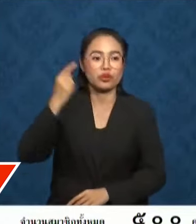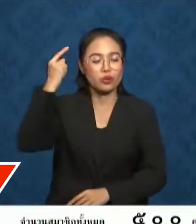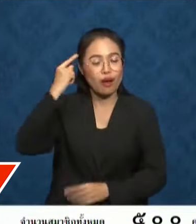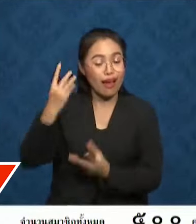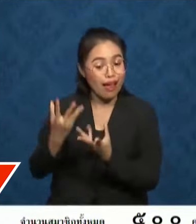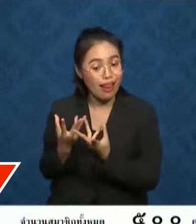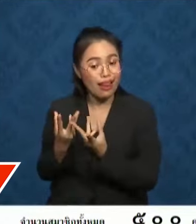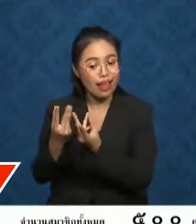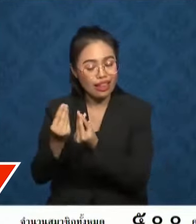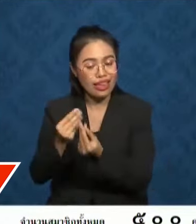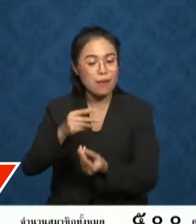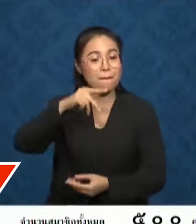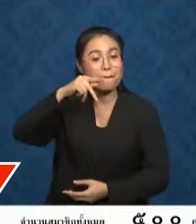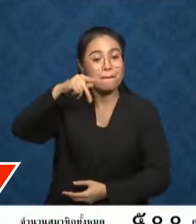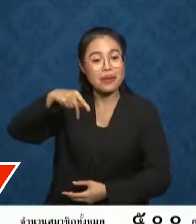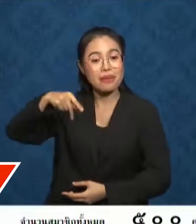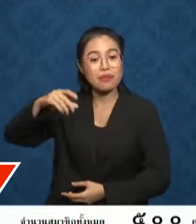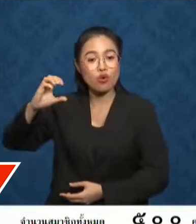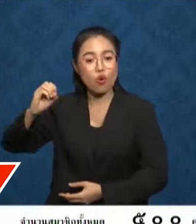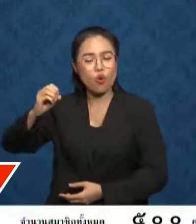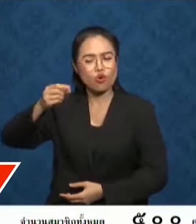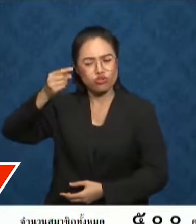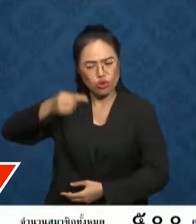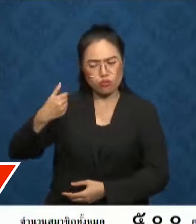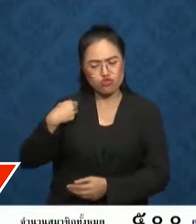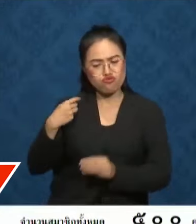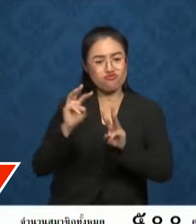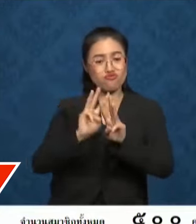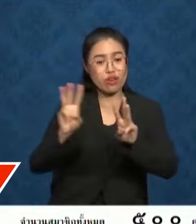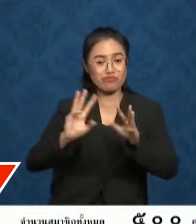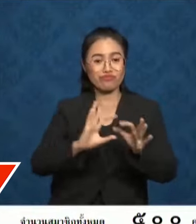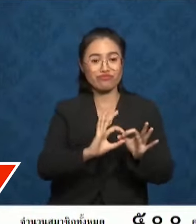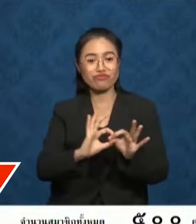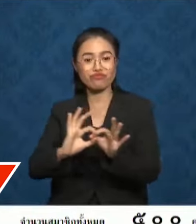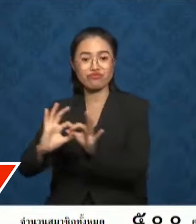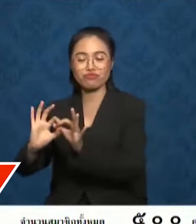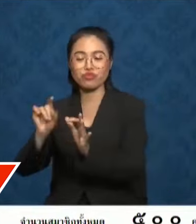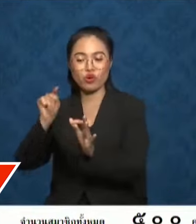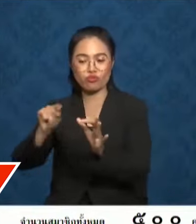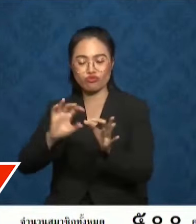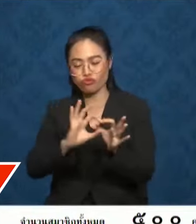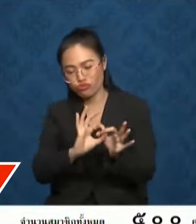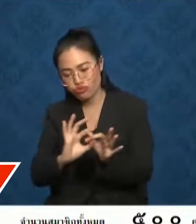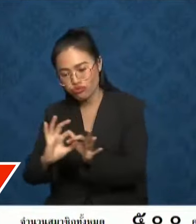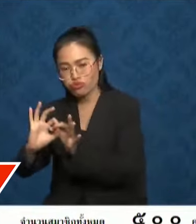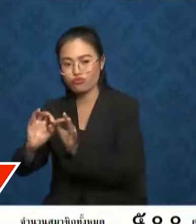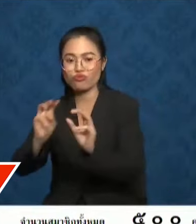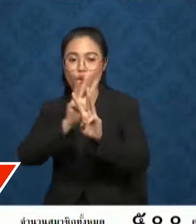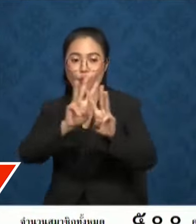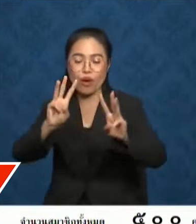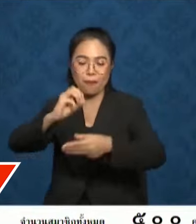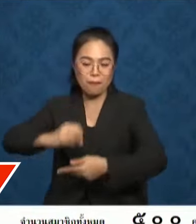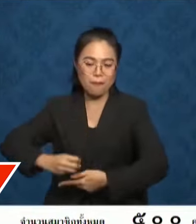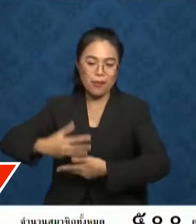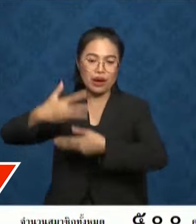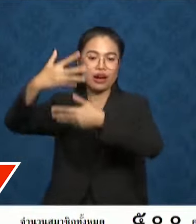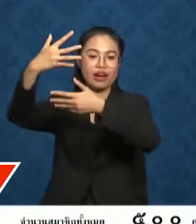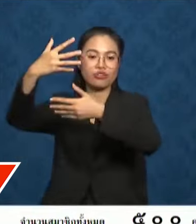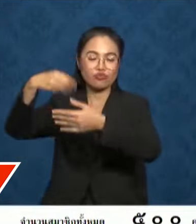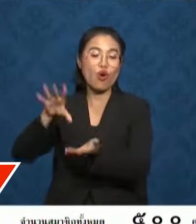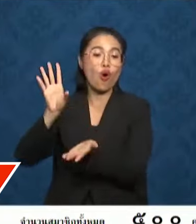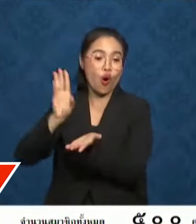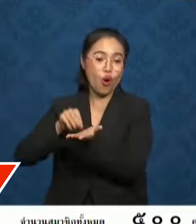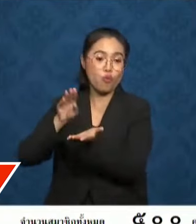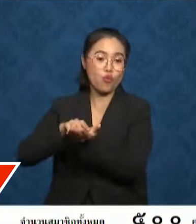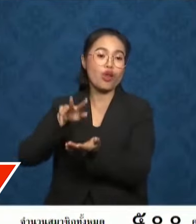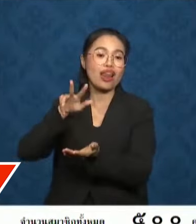เอียดของอยเช่ PBOน่าจะมีล้งที่สามารถเชื่อมต่อ Hyperlink ไปถึงหนาเว็ไต์ของ PBOหรอว่าแลงข้อ